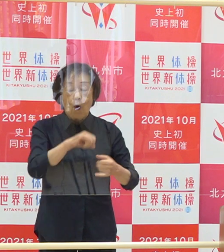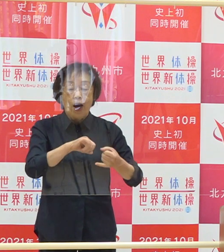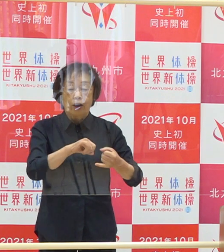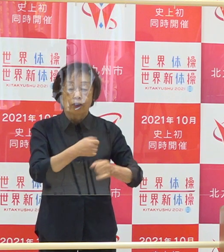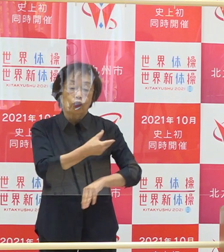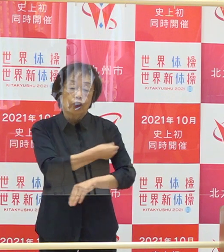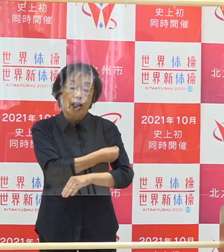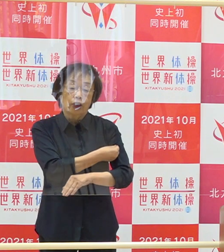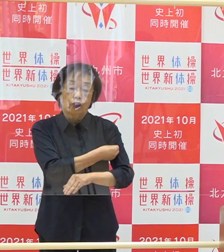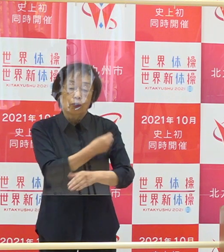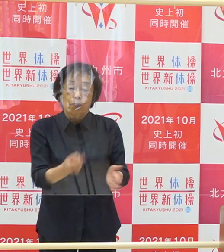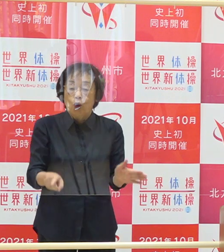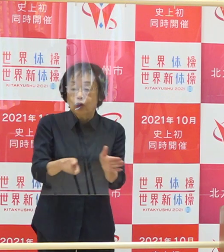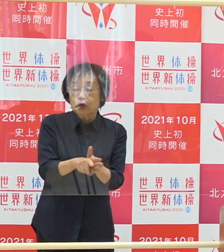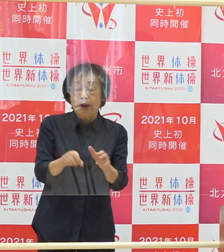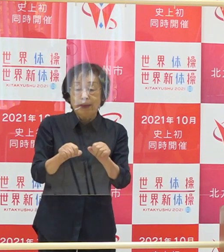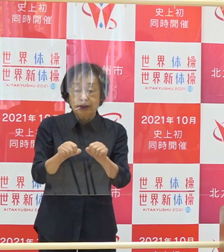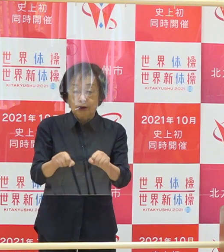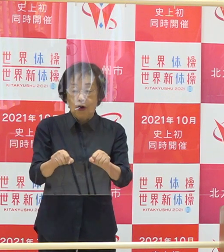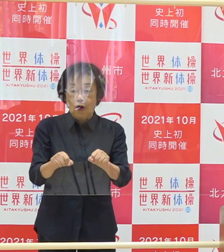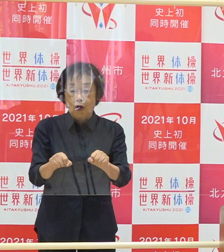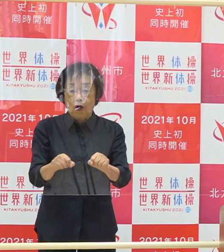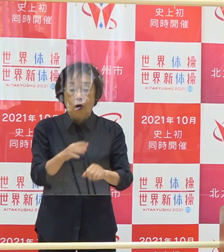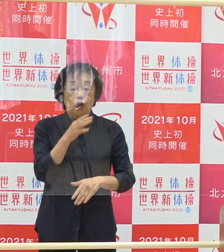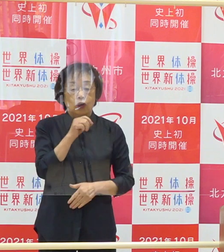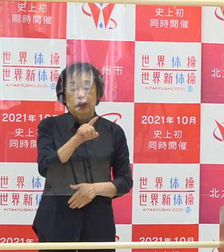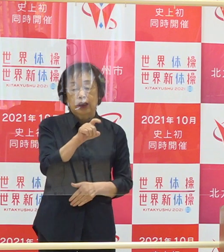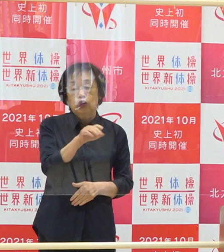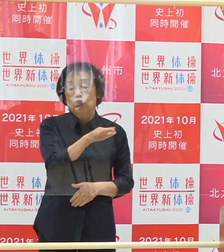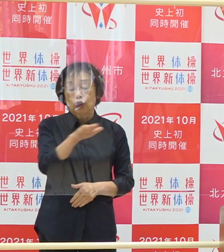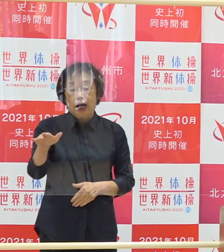入れますと10代でも